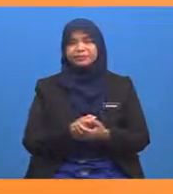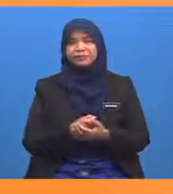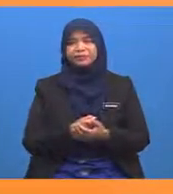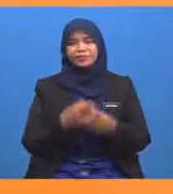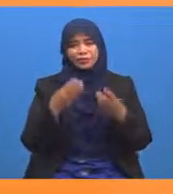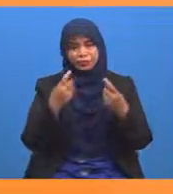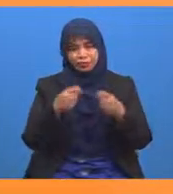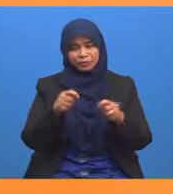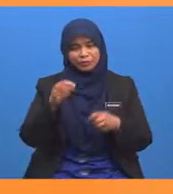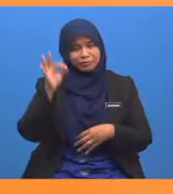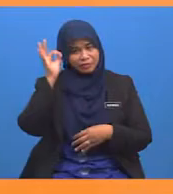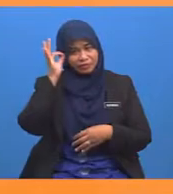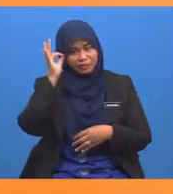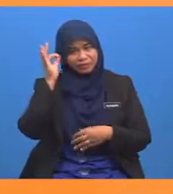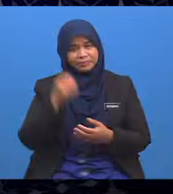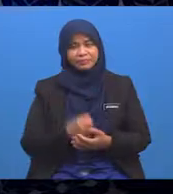Cuba fikirkan sejenak.